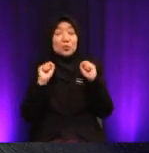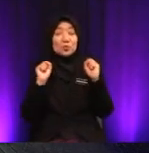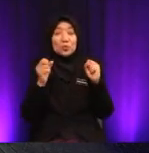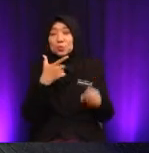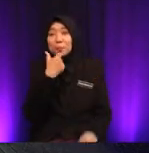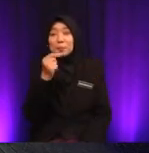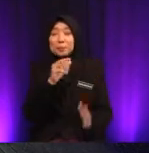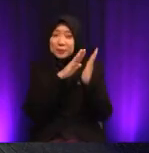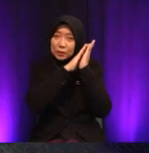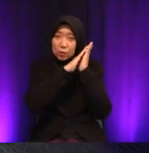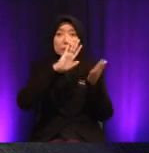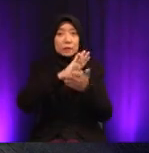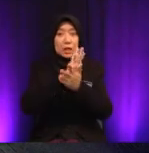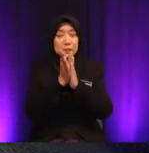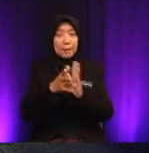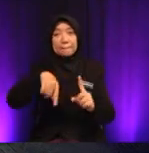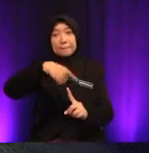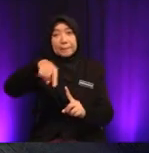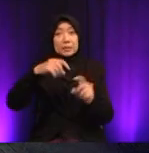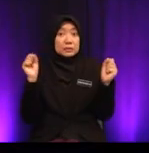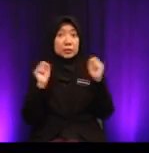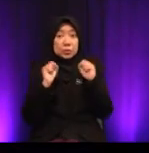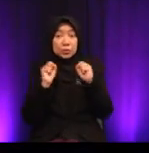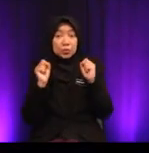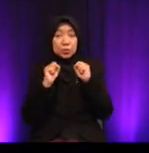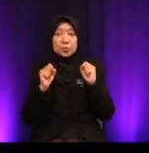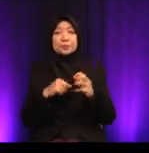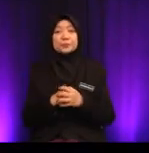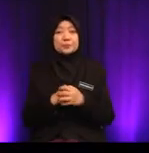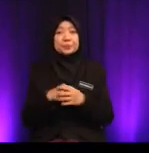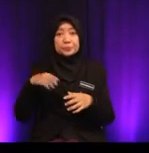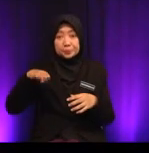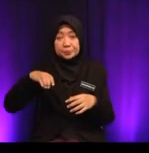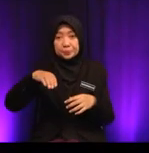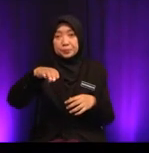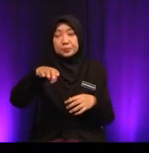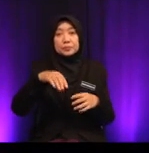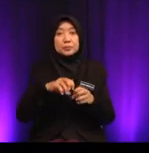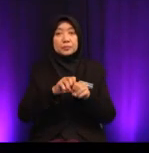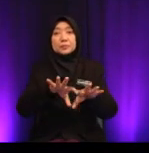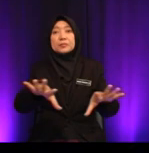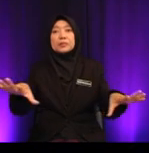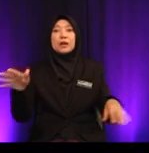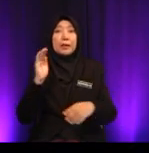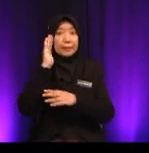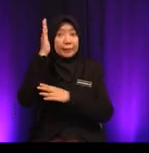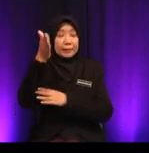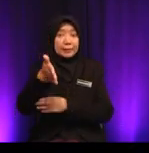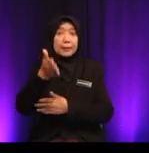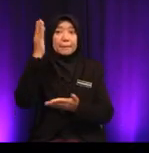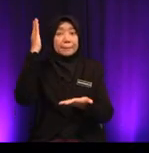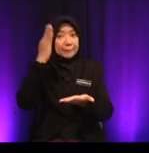berarti tindakan enzim akan terhenti pertumbuhan dan pembiakan mikroorganisme akan terucap